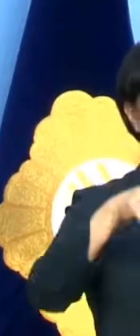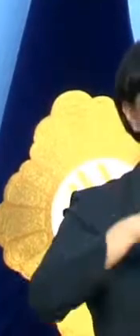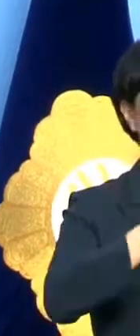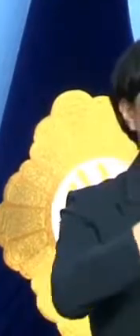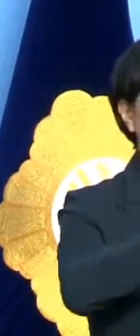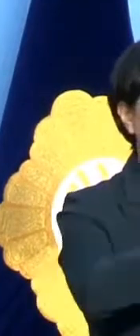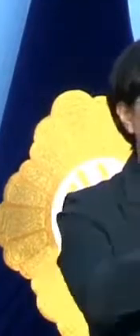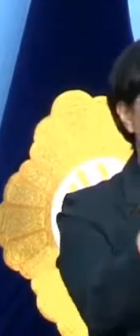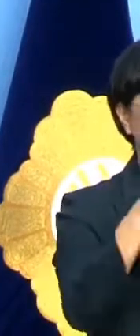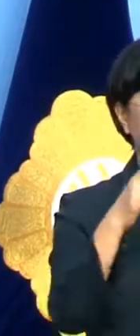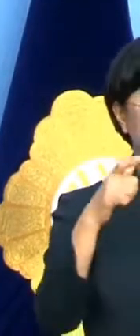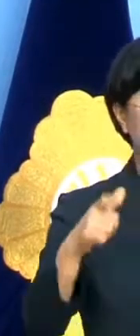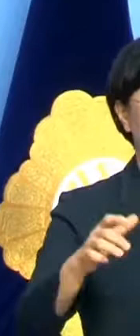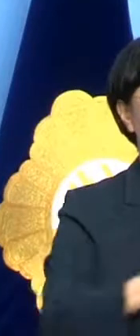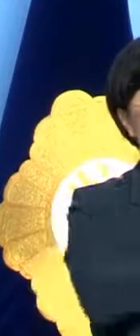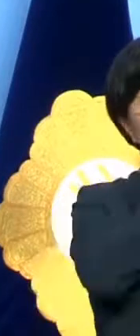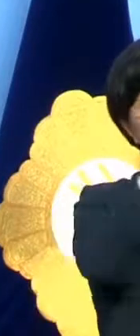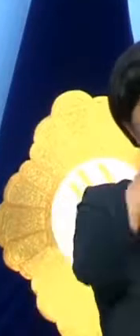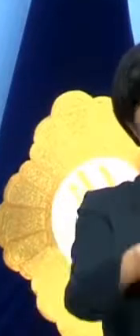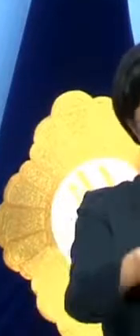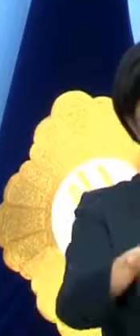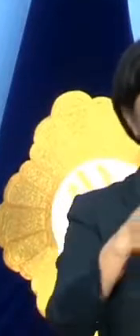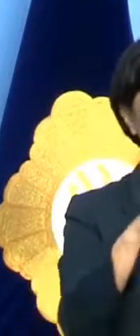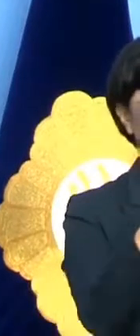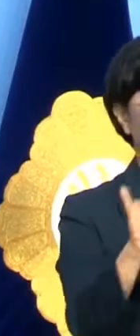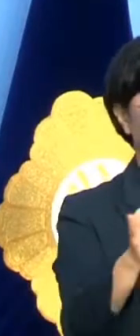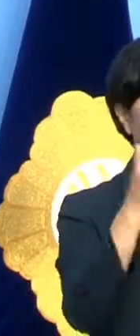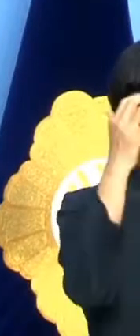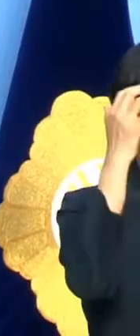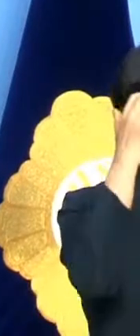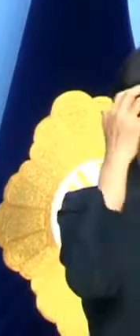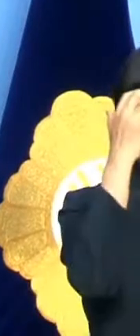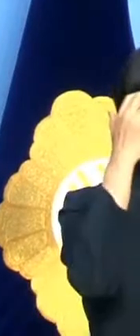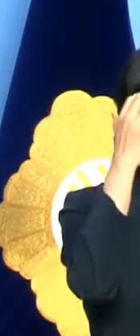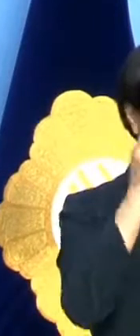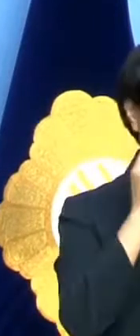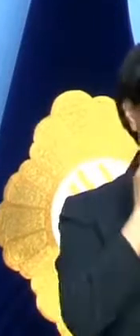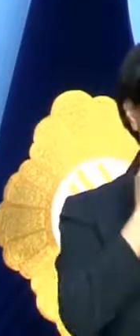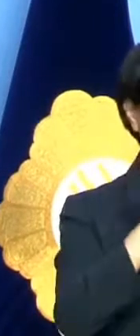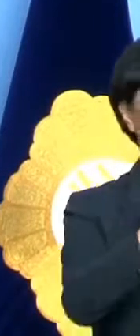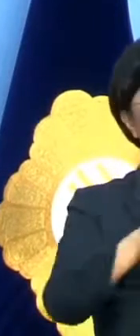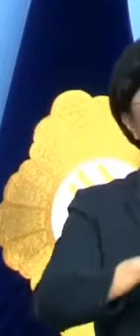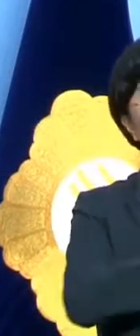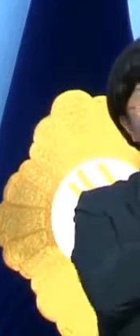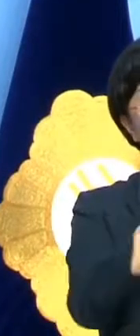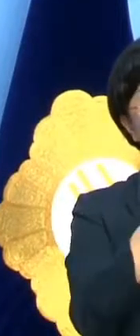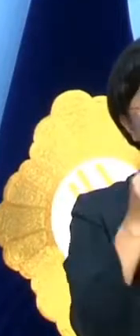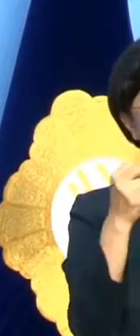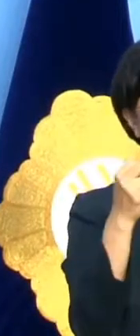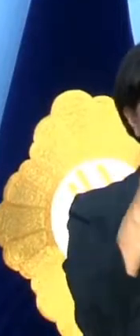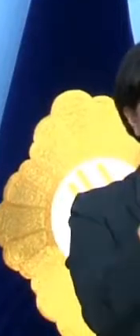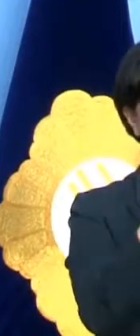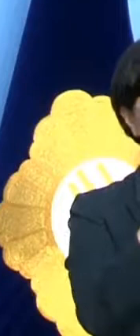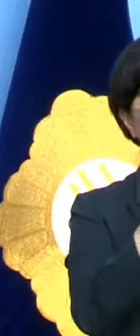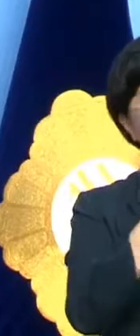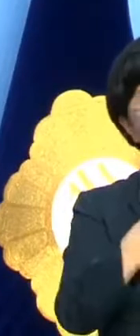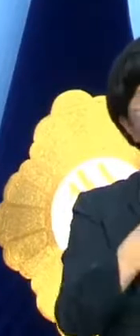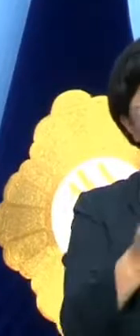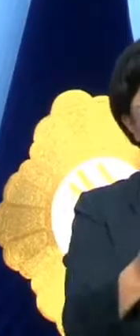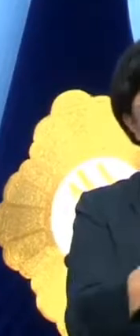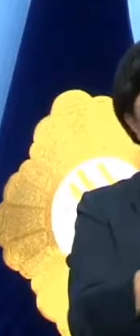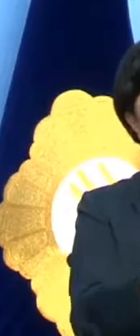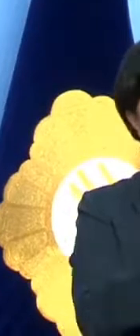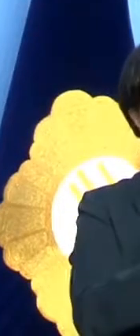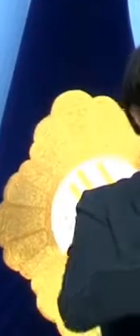농어촌 지역의 경제 침체로 주인으로 그 고통이 대단히 심각한 상황인데 거기에 더해서 기슭